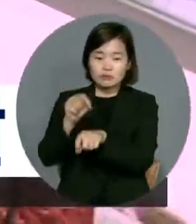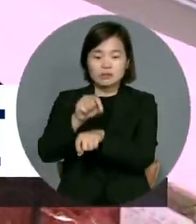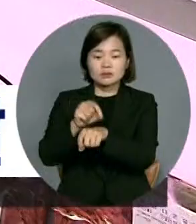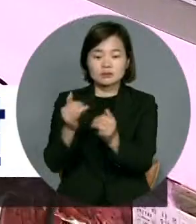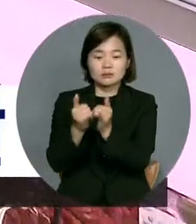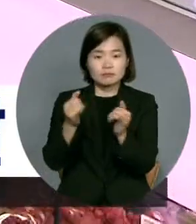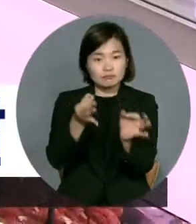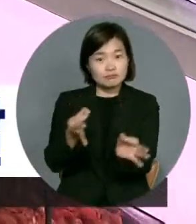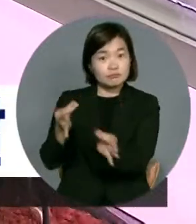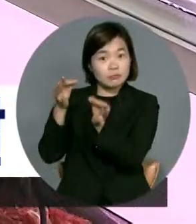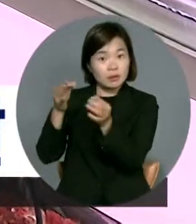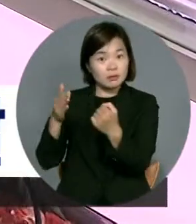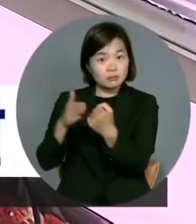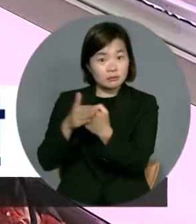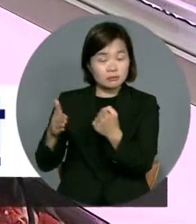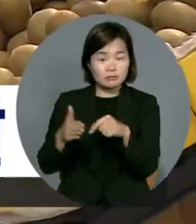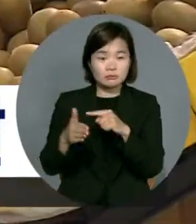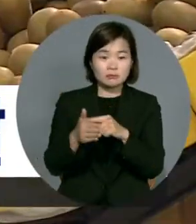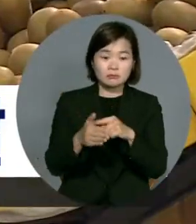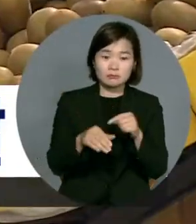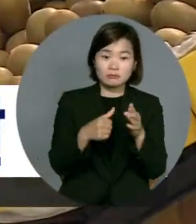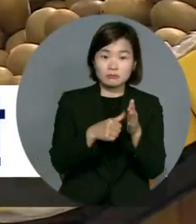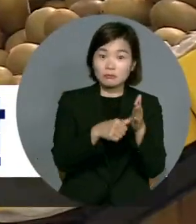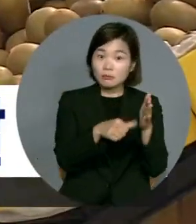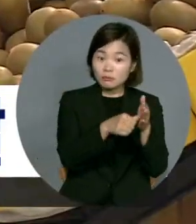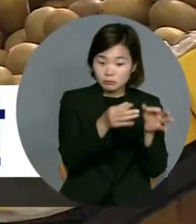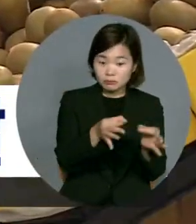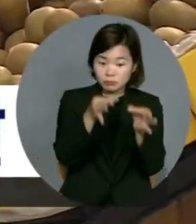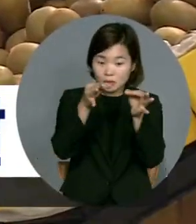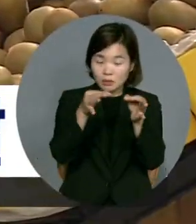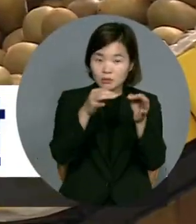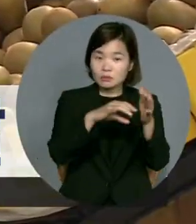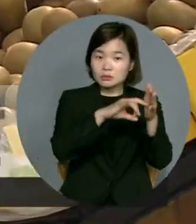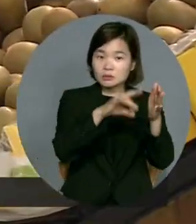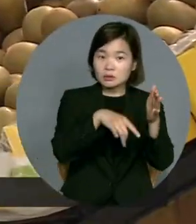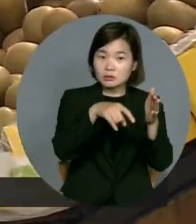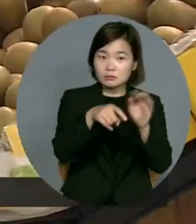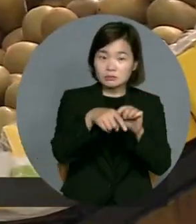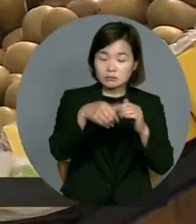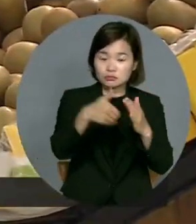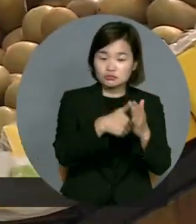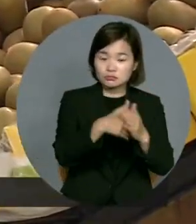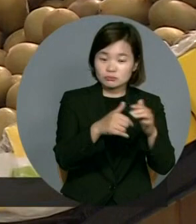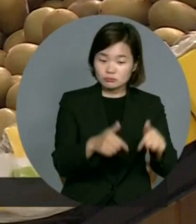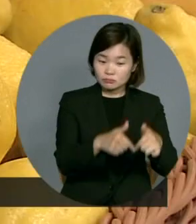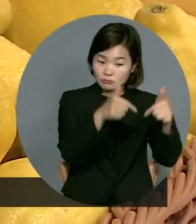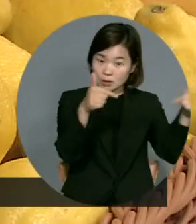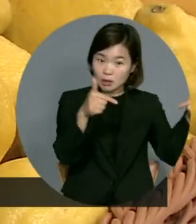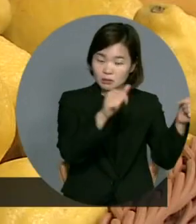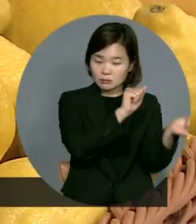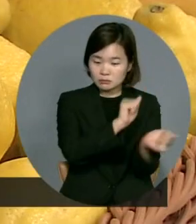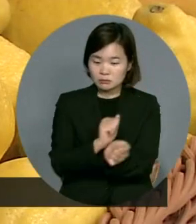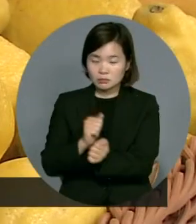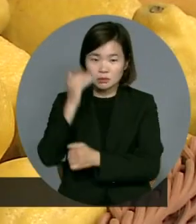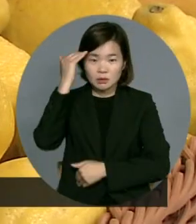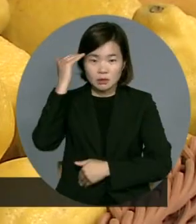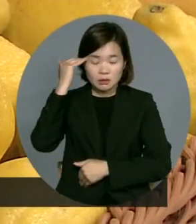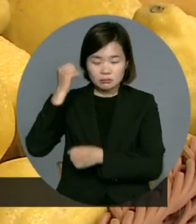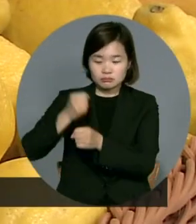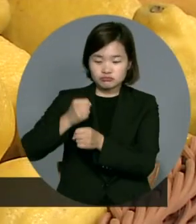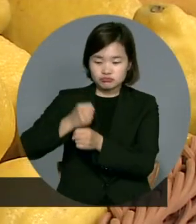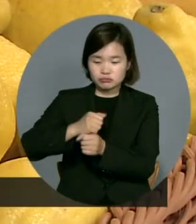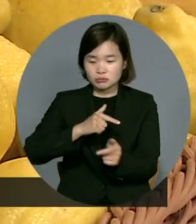오른 상황에서 농산물 값이 올랐다고 관세 를 낮춰서 수입 물량을 늘리는 것은 국내의 생산기반